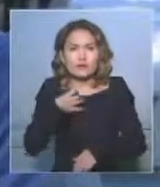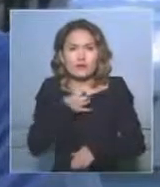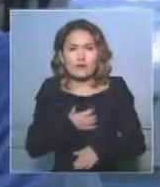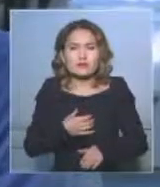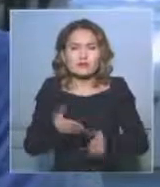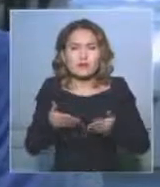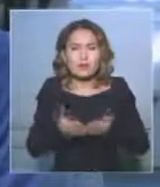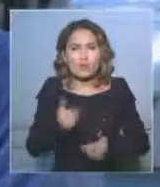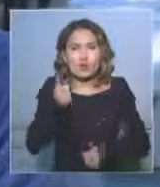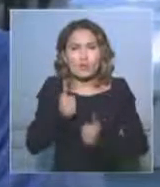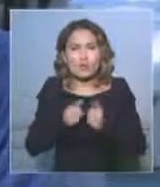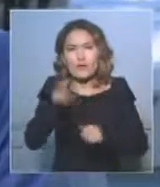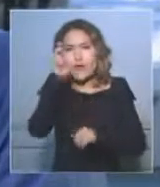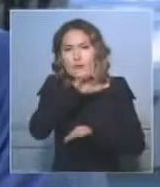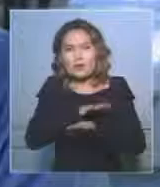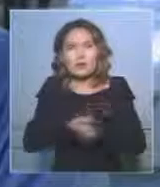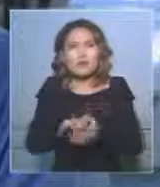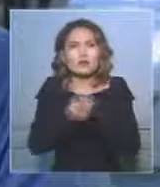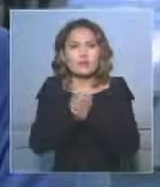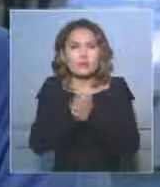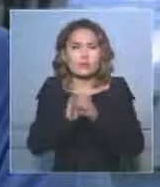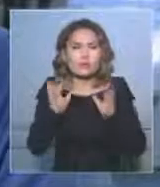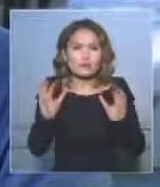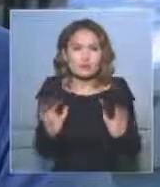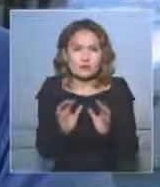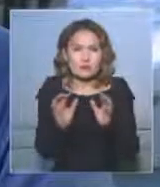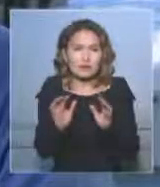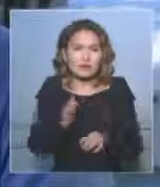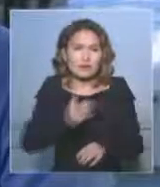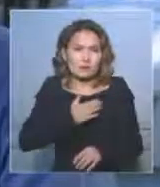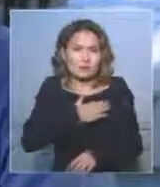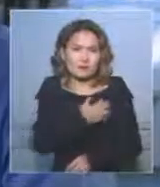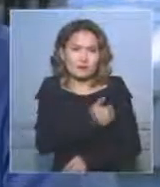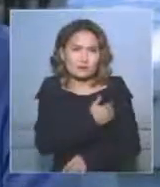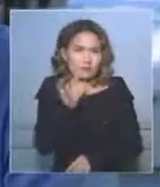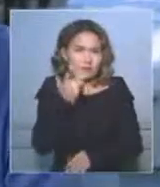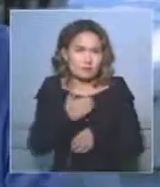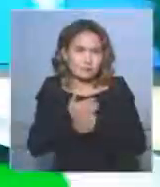зор. Мемлекеттердің ынтымақтастығын арттырған жарысқа қатысқанымды мақтан тұтамын.